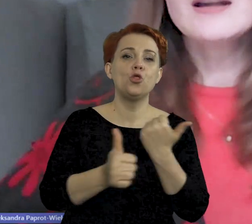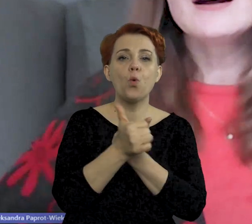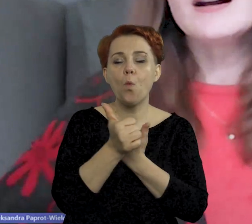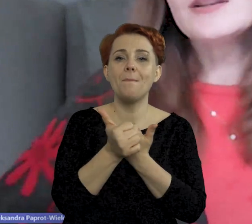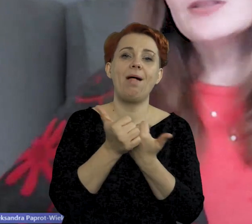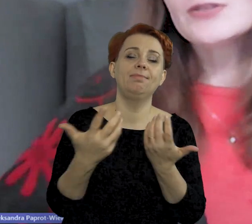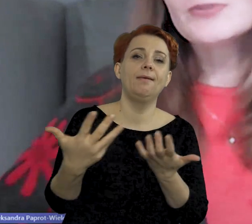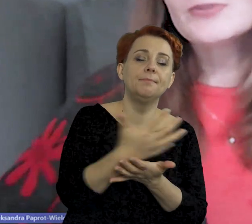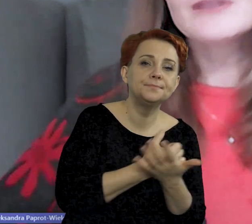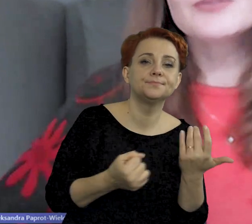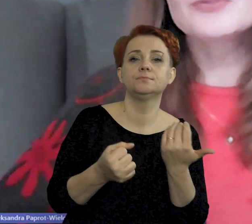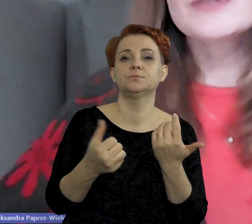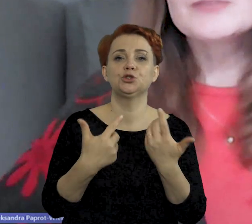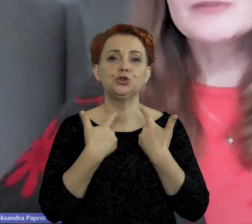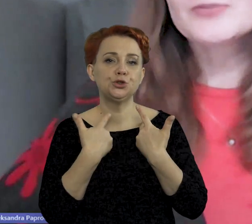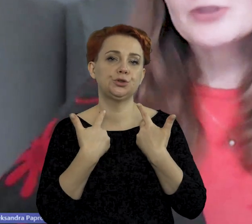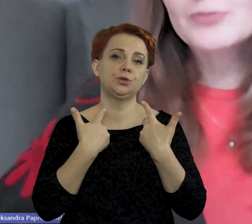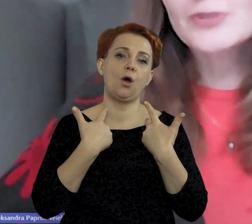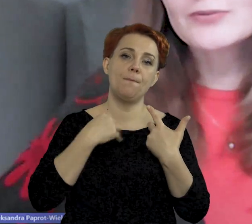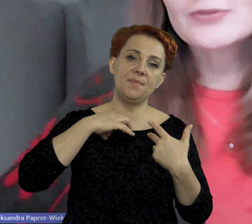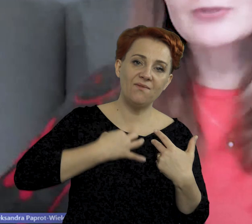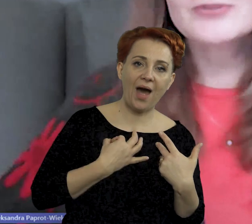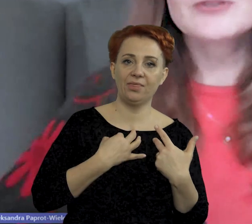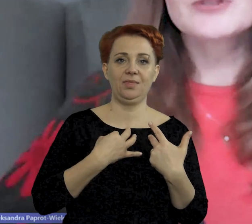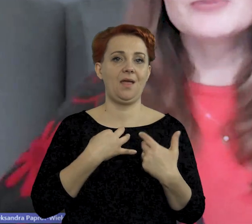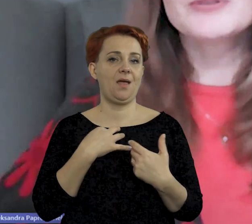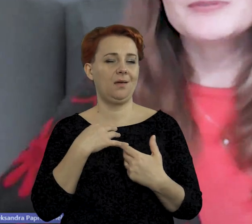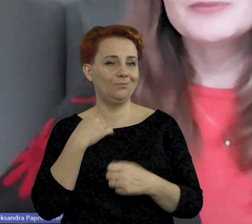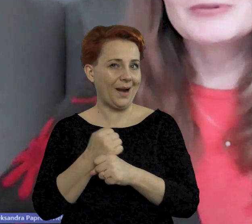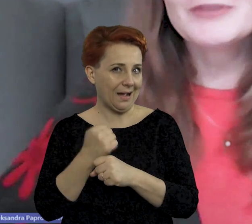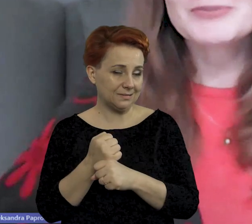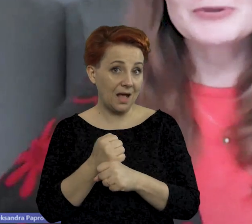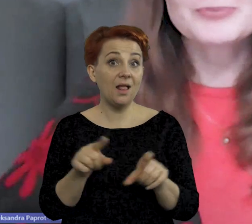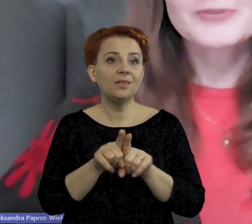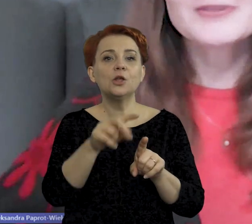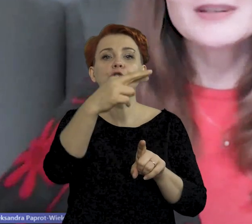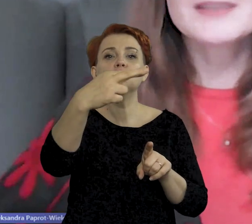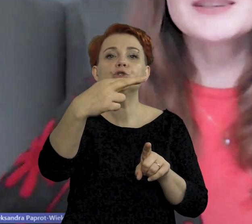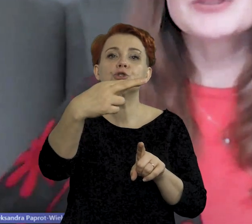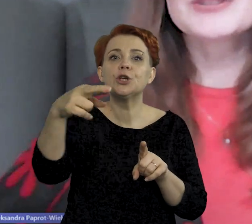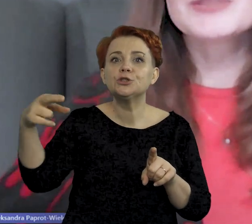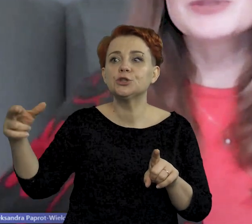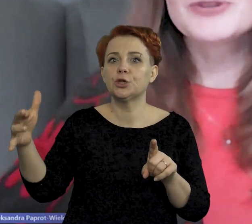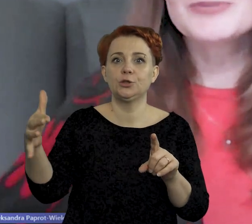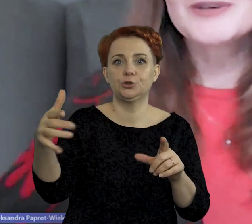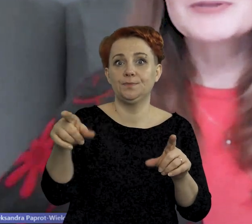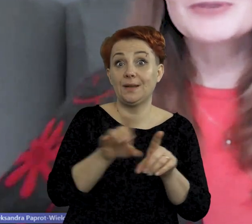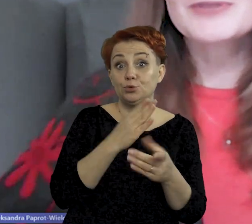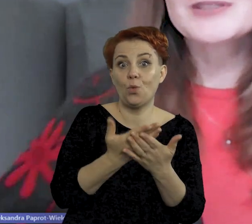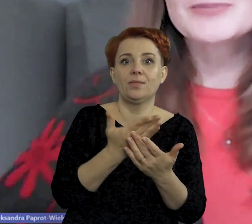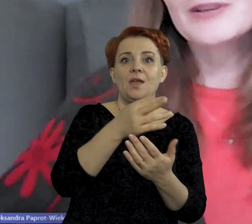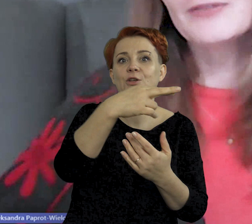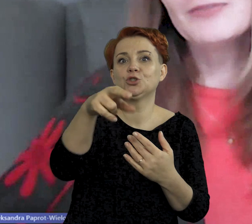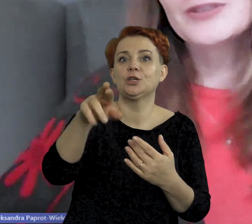zawodowego, ale też chociażby nawet poszukiwać pewnych przedmiotów, z którymi te osoby były w jakiś sposób powiązane, tak? Bo też te przedmioty mają